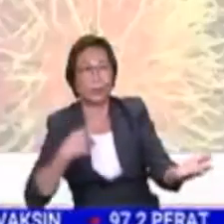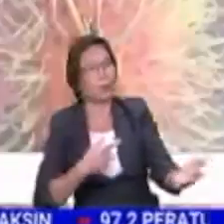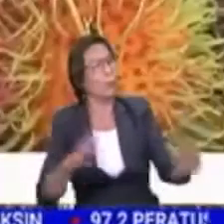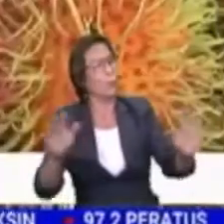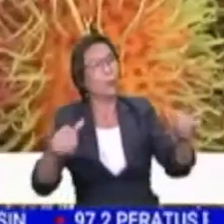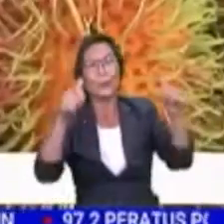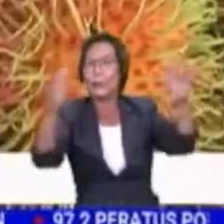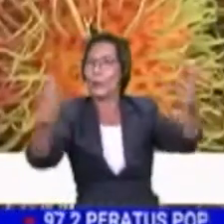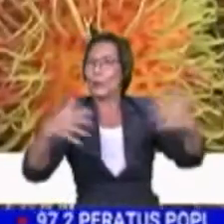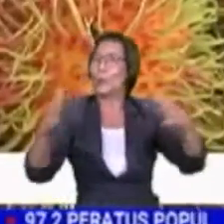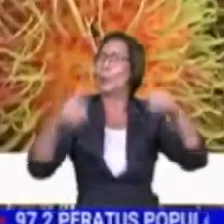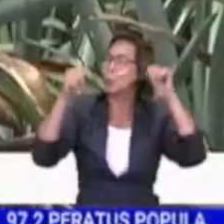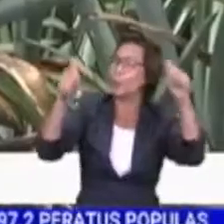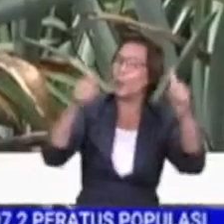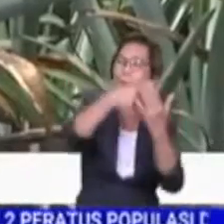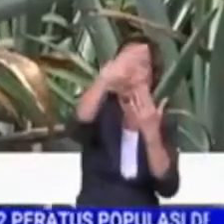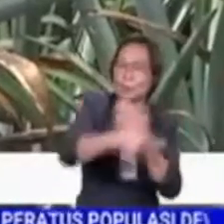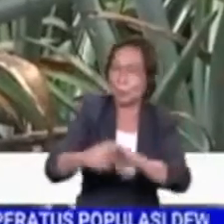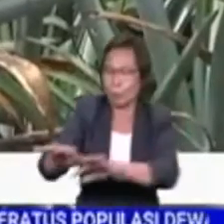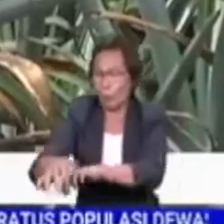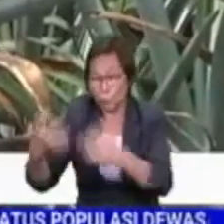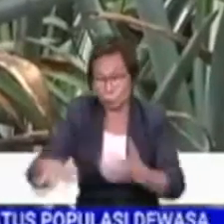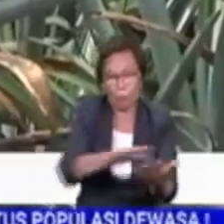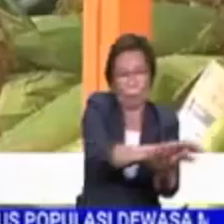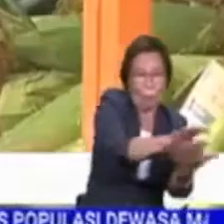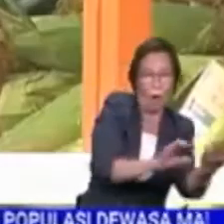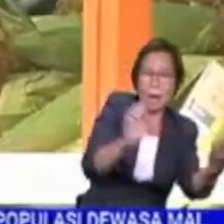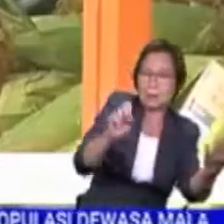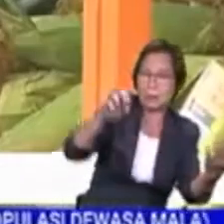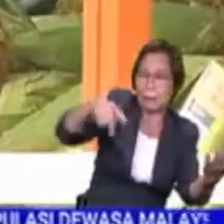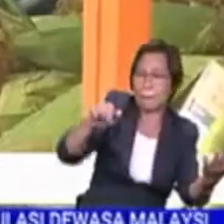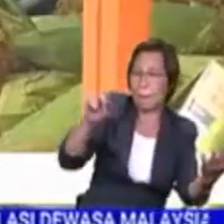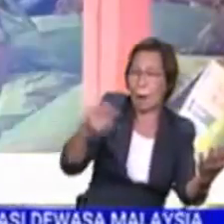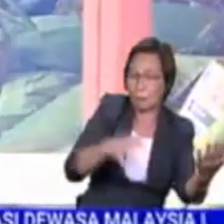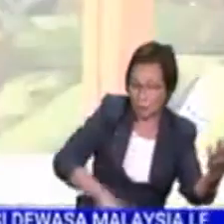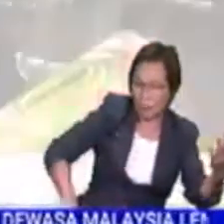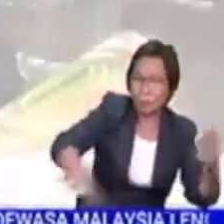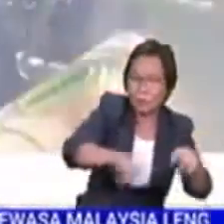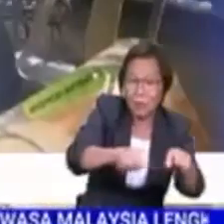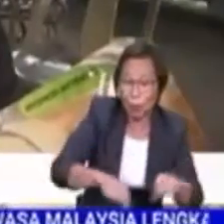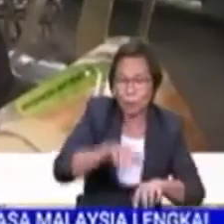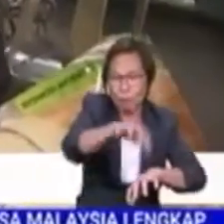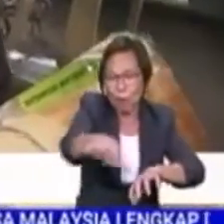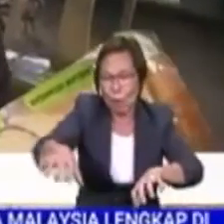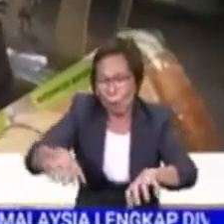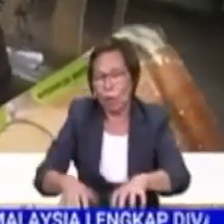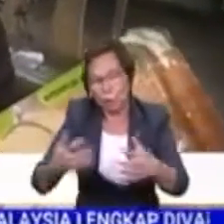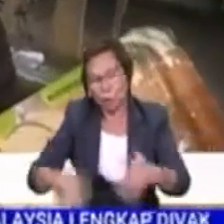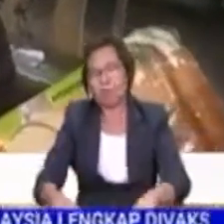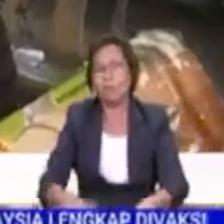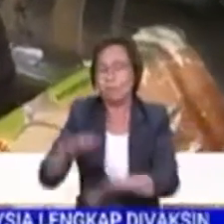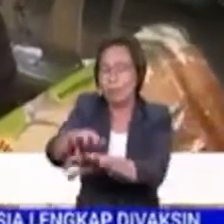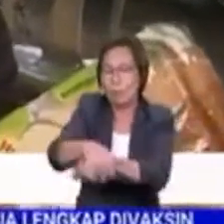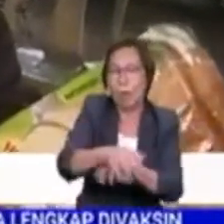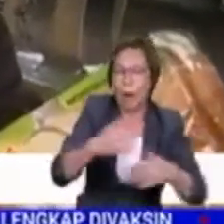alu-alukanlah. Ketika ini, beberapa projek pertanian telah dirangka di Sepauh dan kawasan sekitar. Harap kami di situ